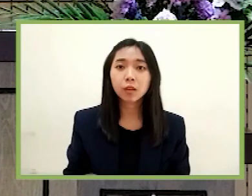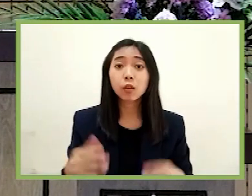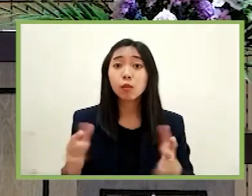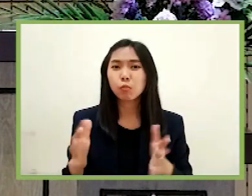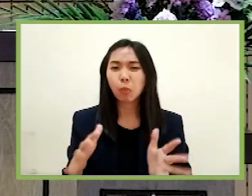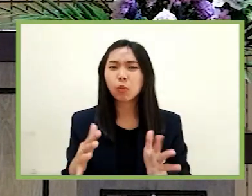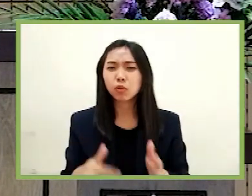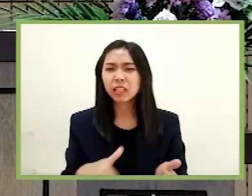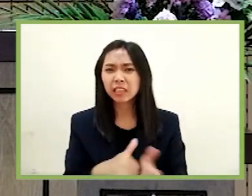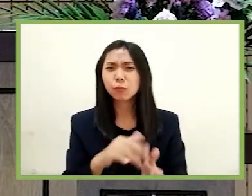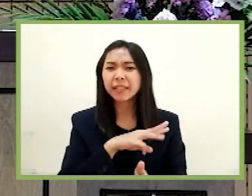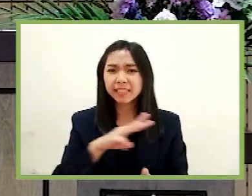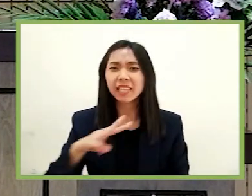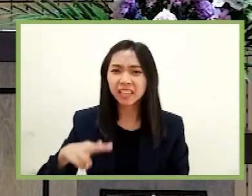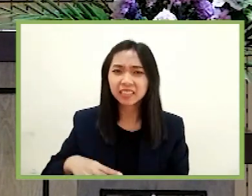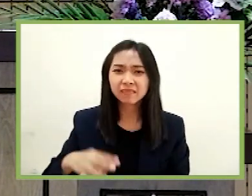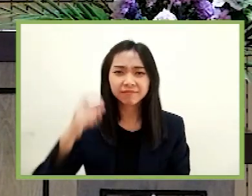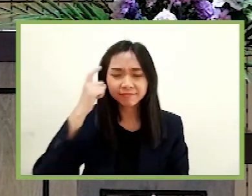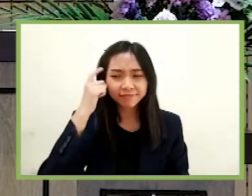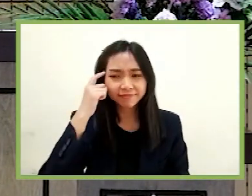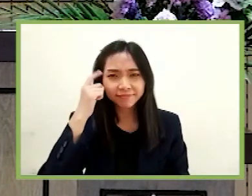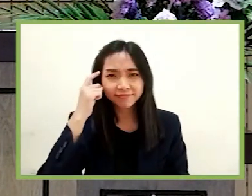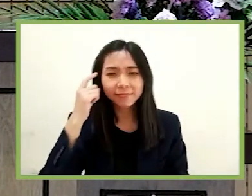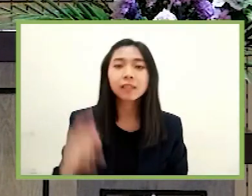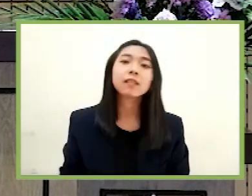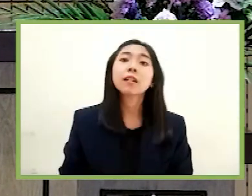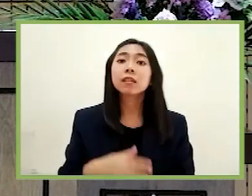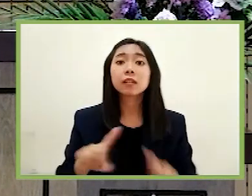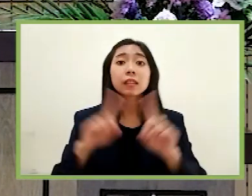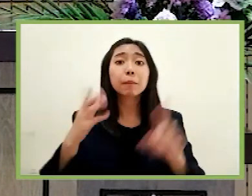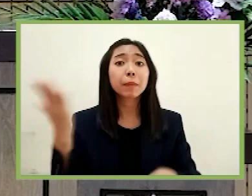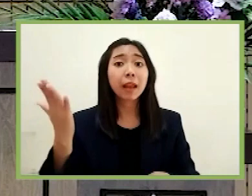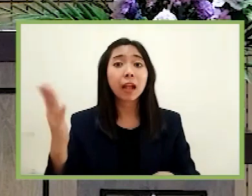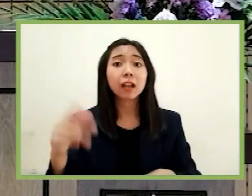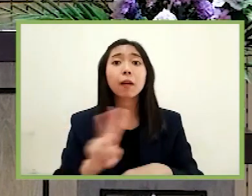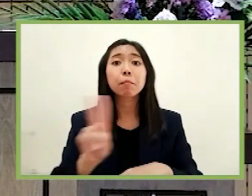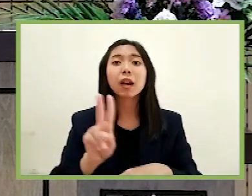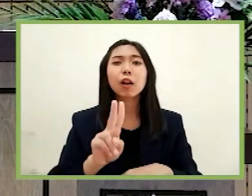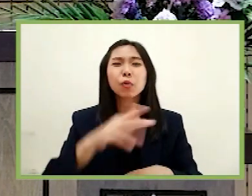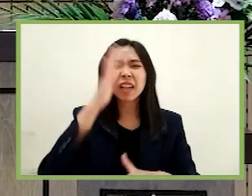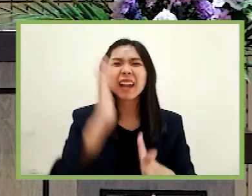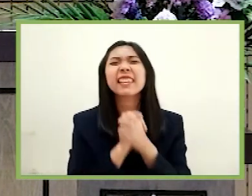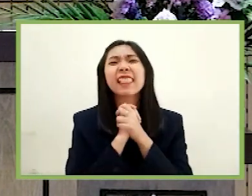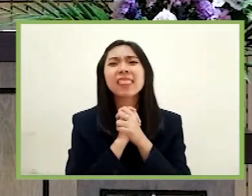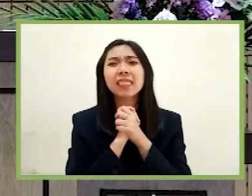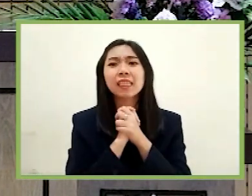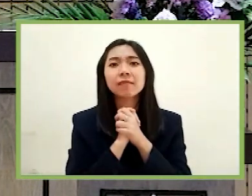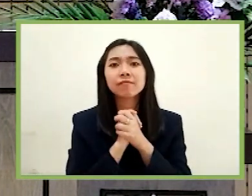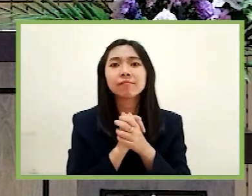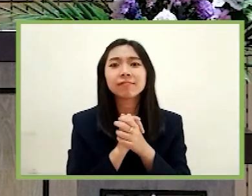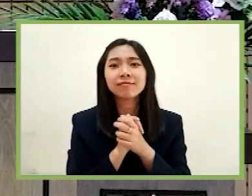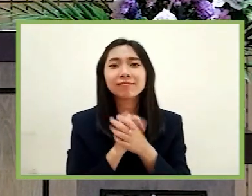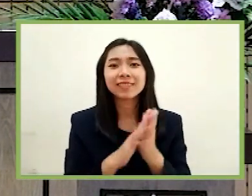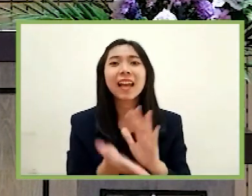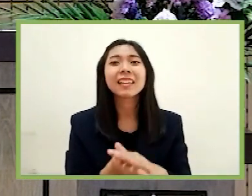Mesias yang ditunggu-tunggu tapi mereka butuh keyakinan dan karena itu bertanya Berapa